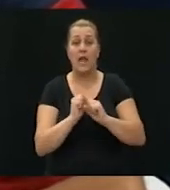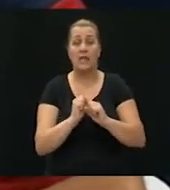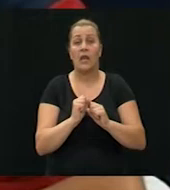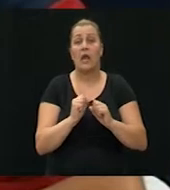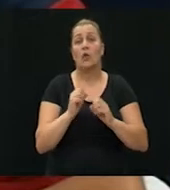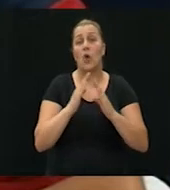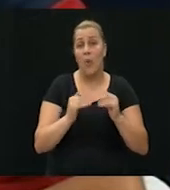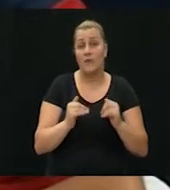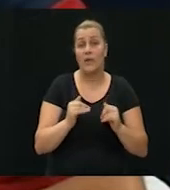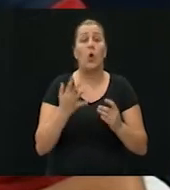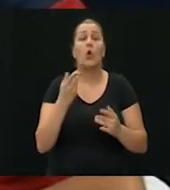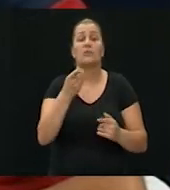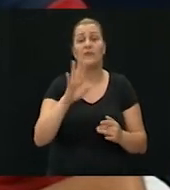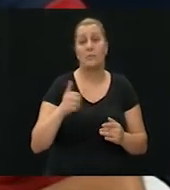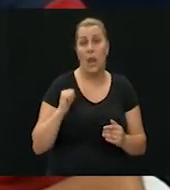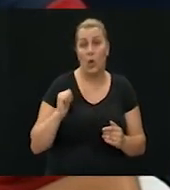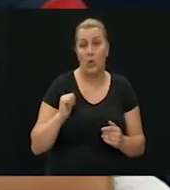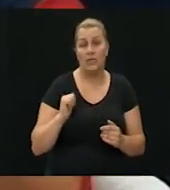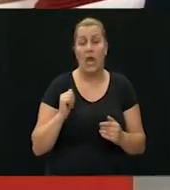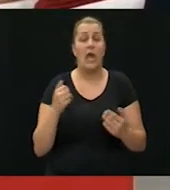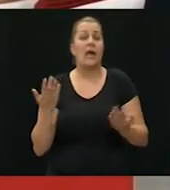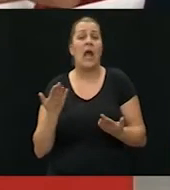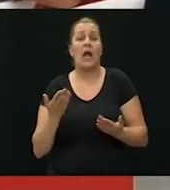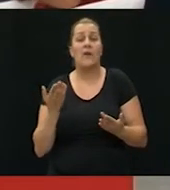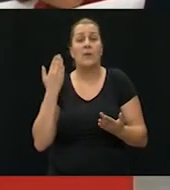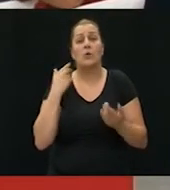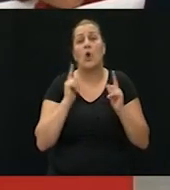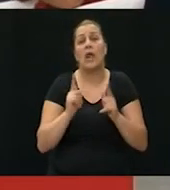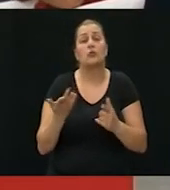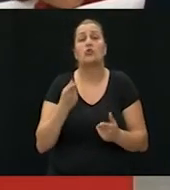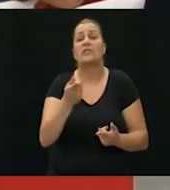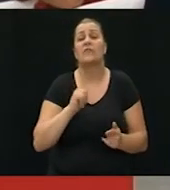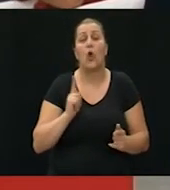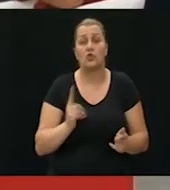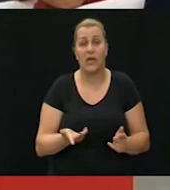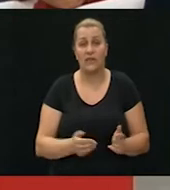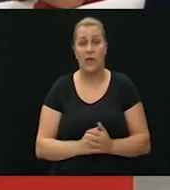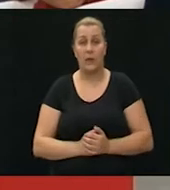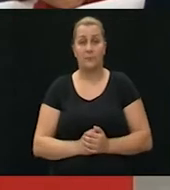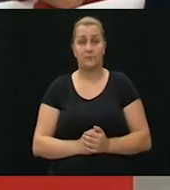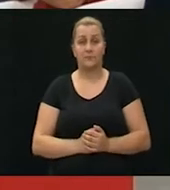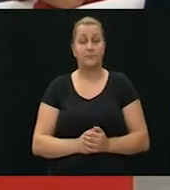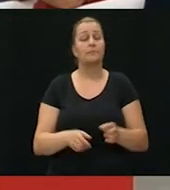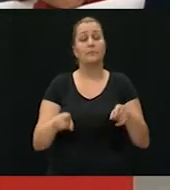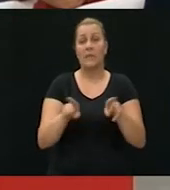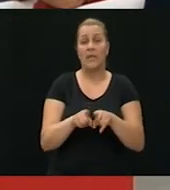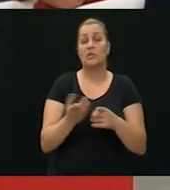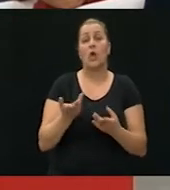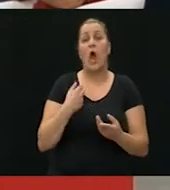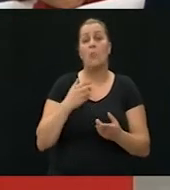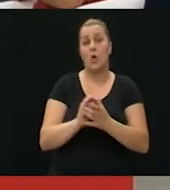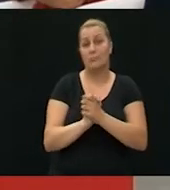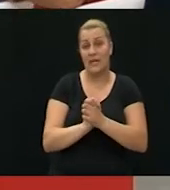ste vi imali godina i kakav ste vi rat, ajmo tako reći, najjednostavnije očekivali? Pa evo, isto kao i moj prijatelj